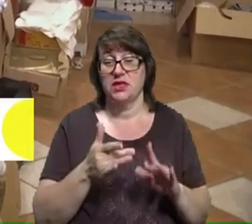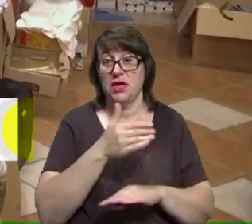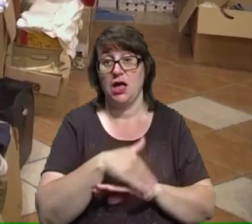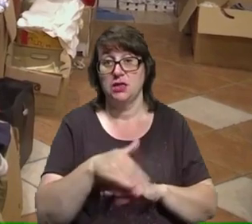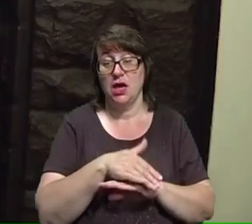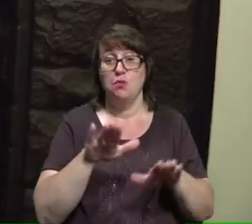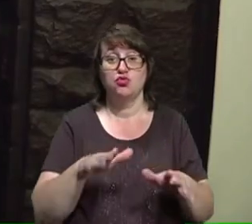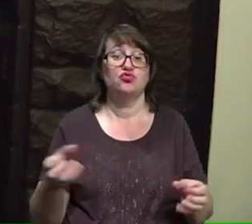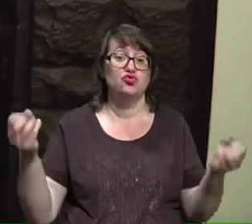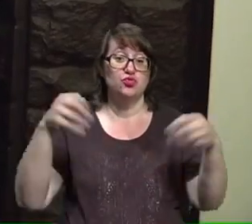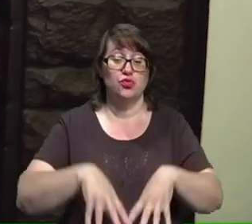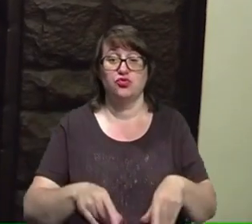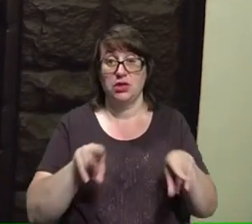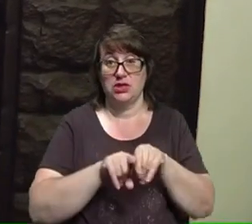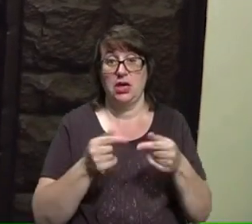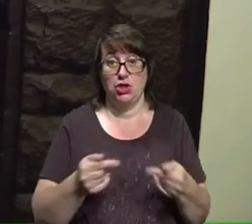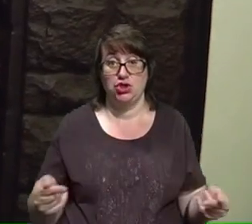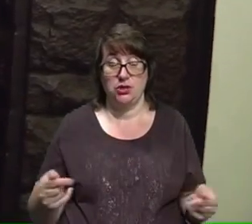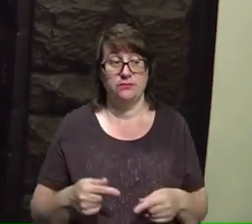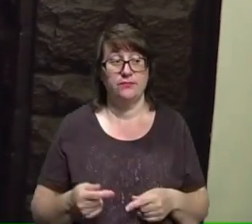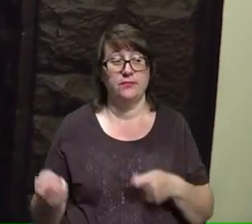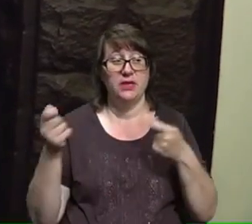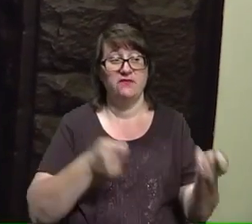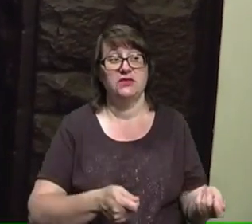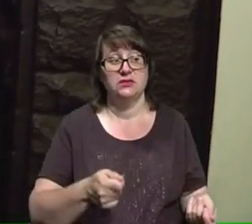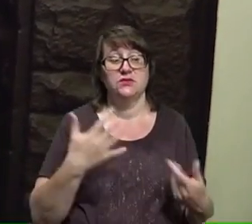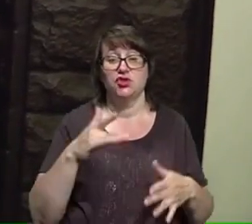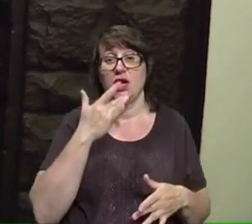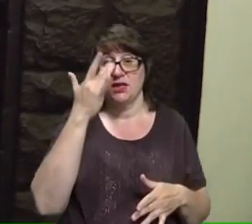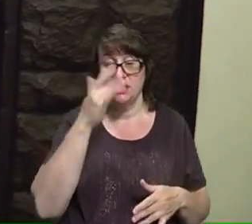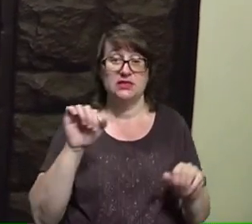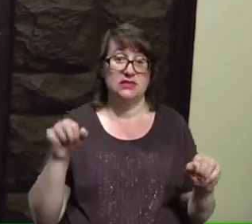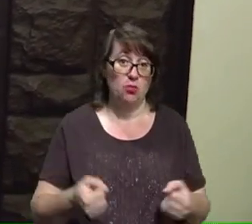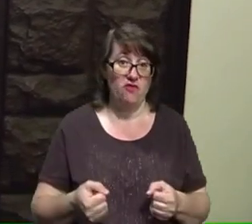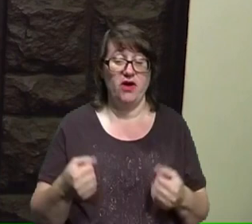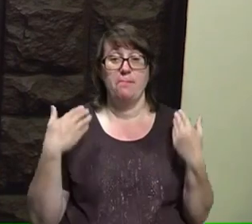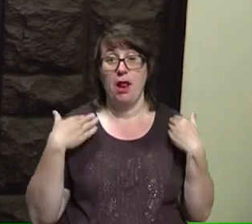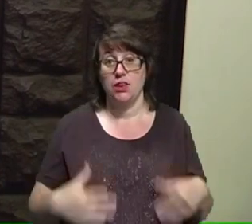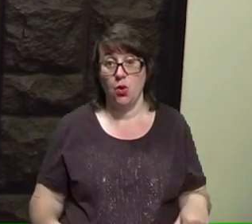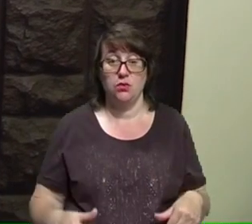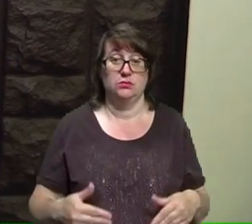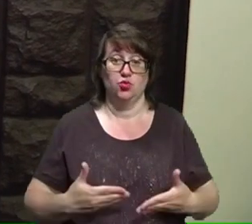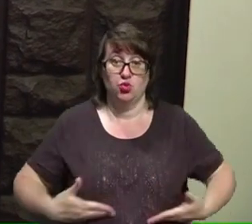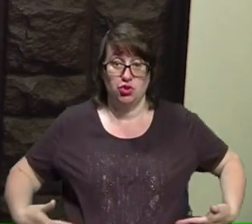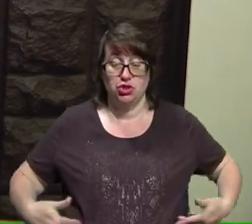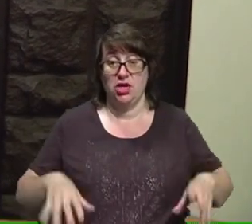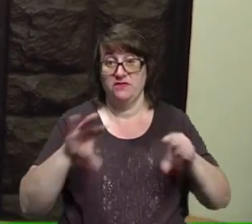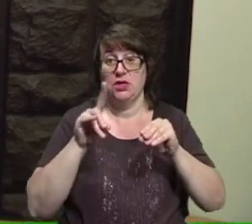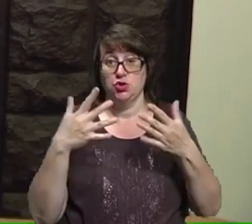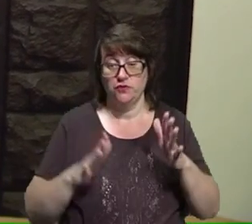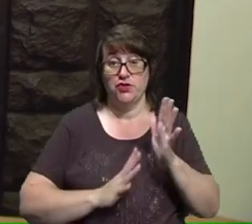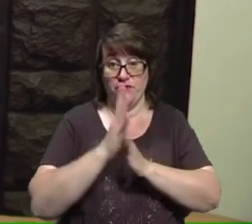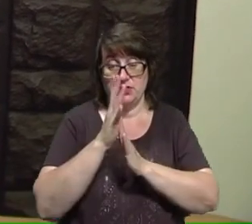таких речей. Привезли і літні, і зимові, і курточки, і пальто. Все, з чого виросли, те й привезли іншим